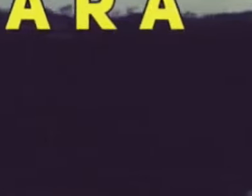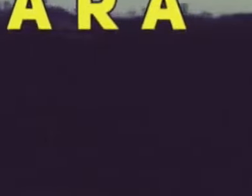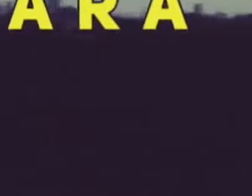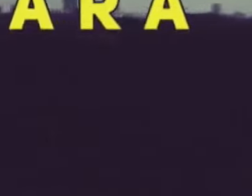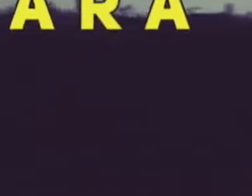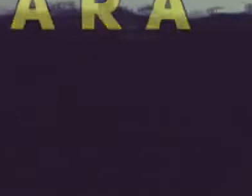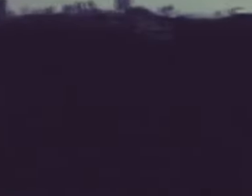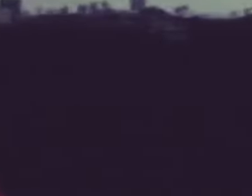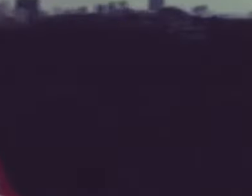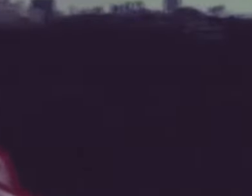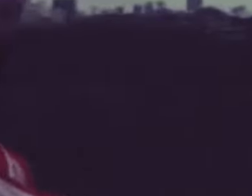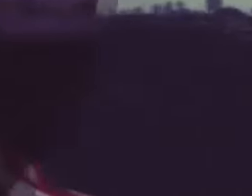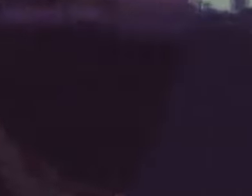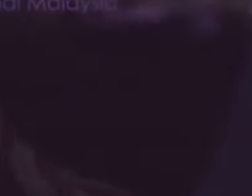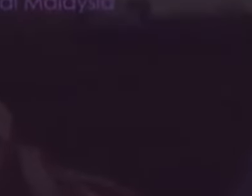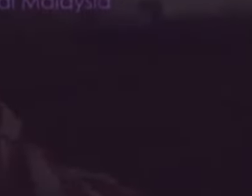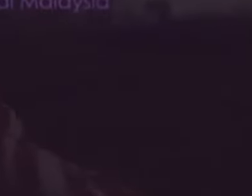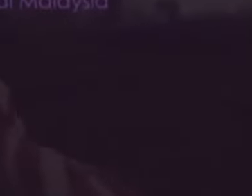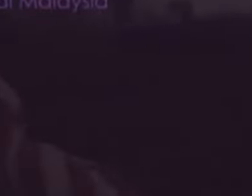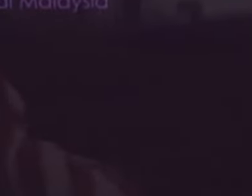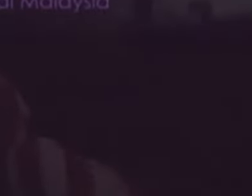masa depan negara.